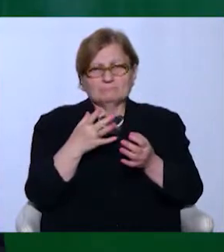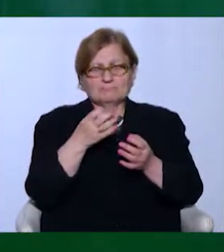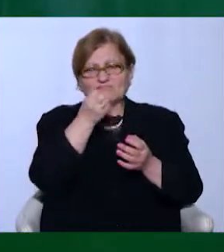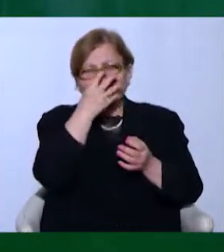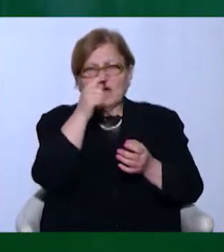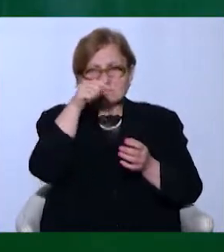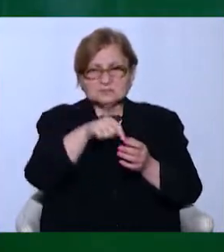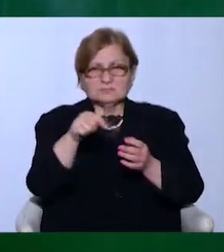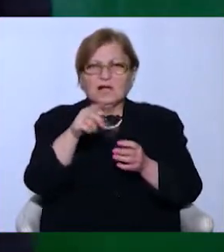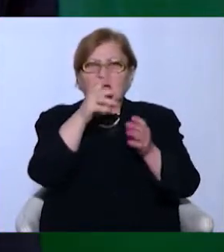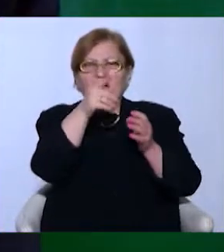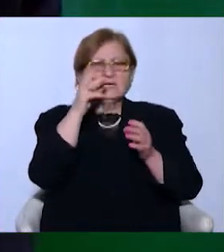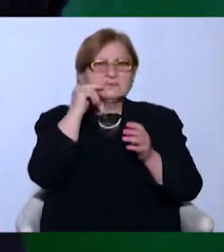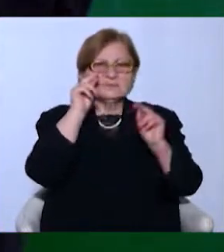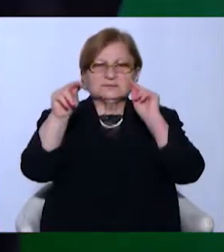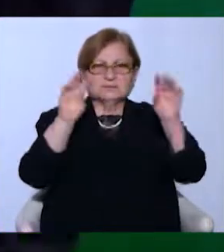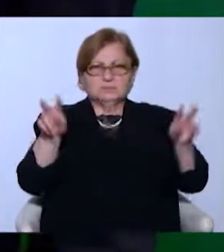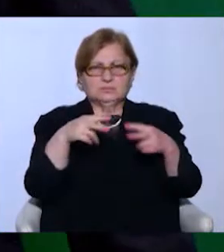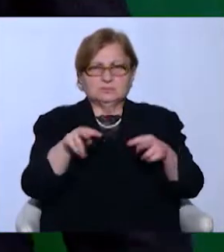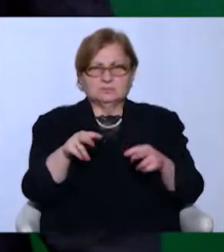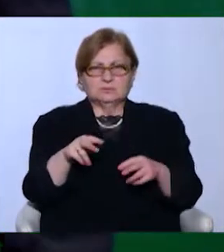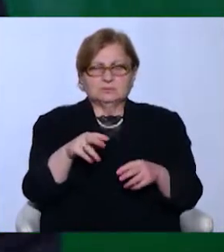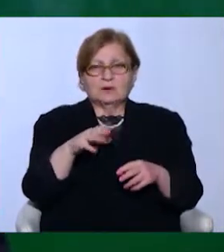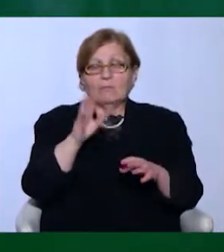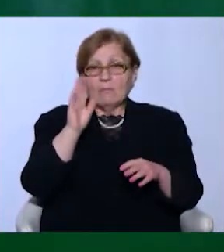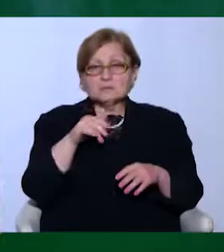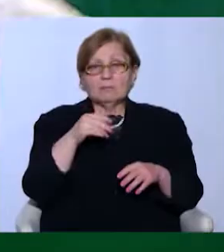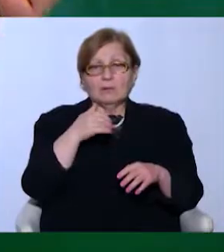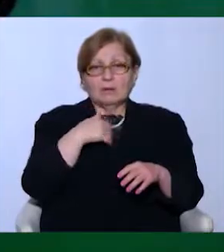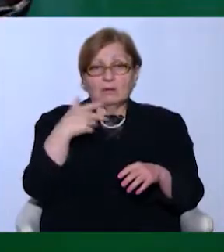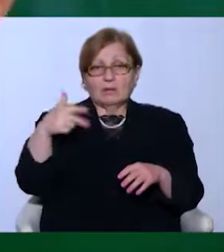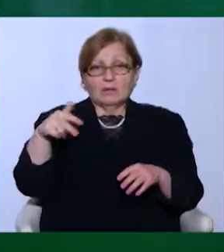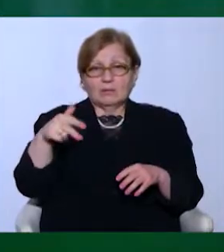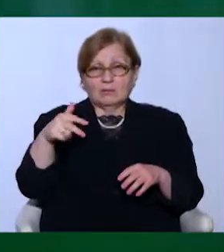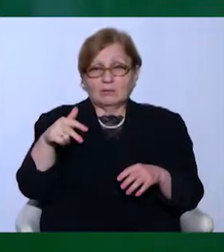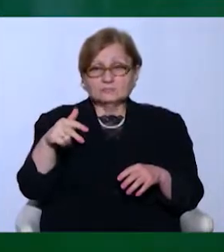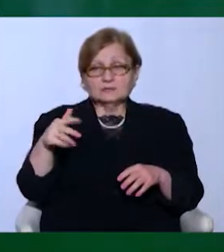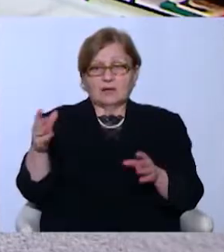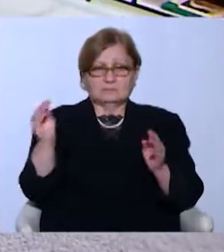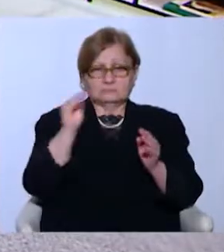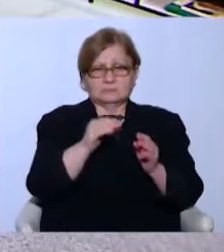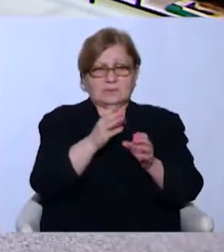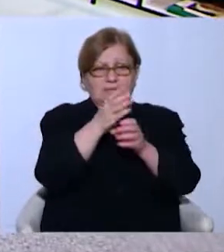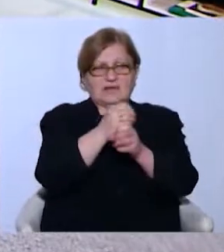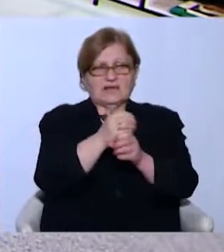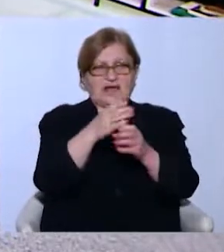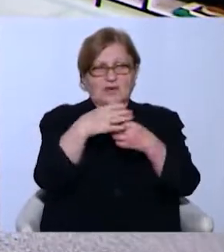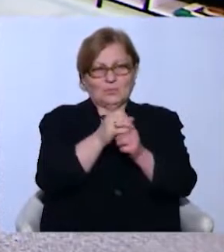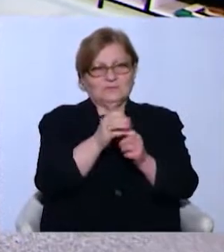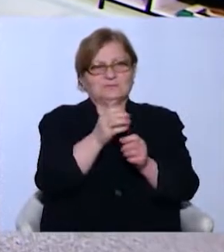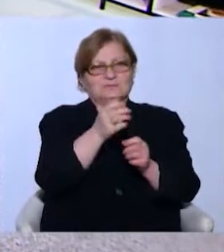ყოფილიყო საქმე. 30 მიხაკს მე ვიყენებ, ცხადია. 30 თაიგულს ვაკეთებ და თითოეულში თითო